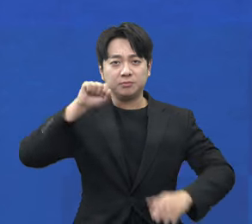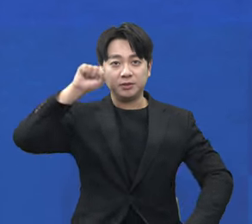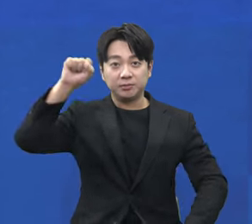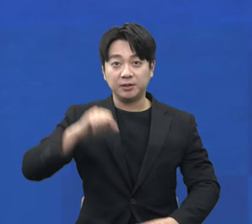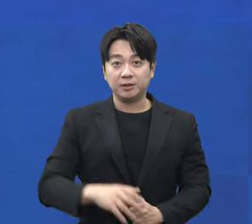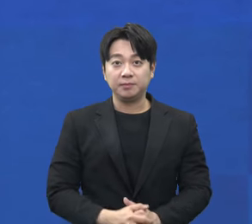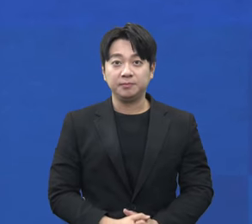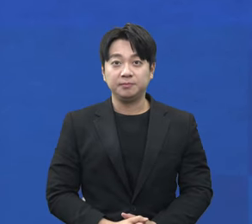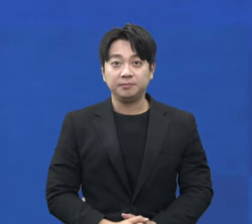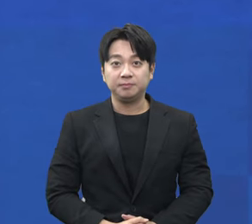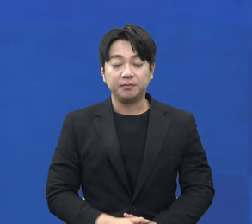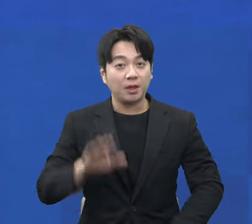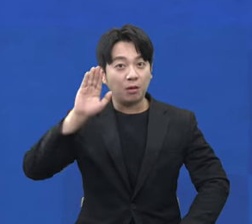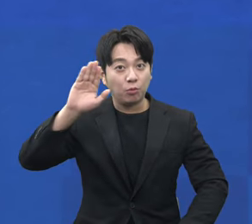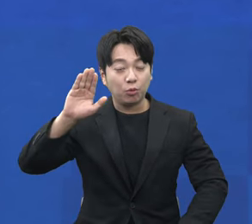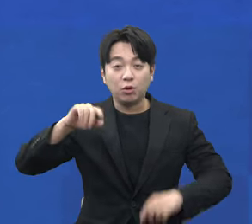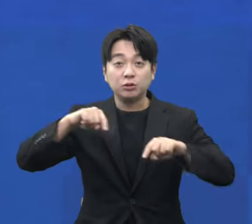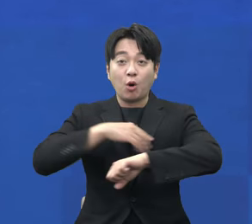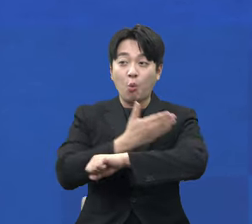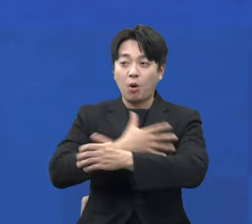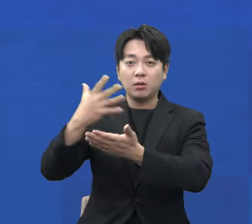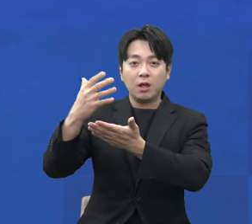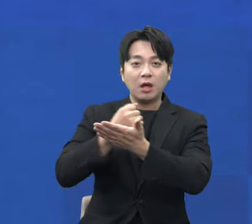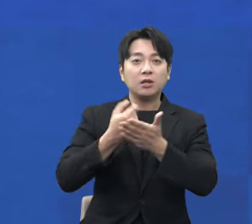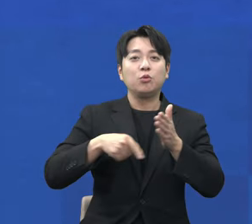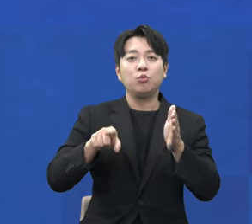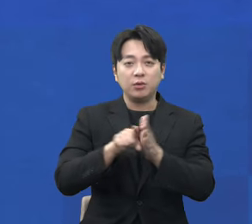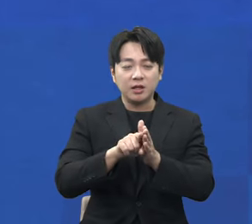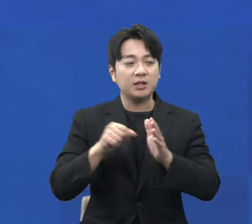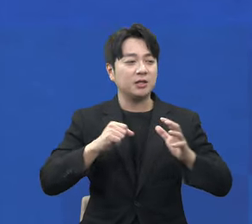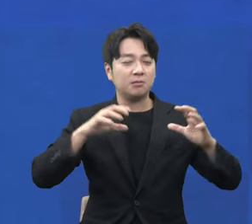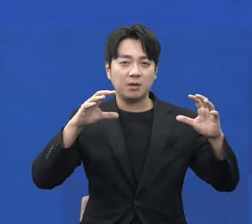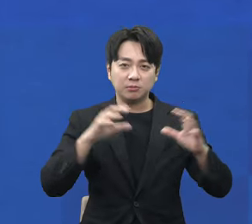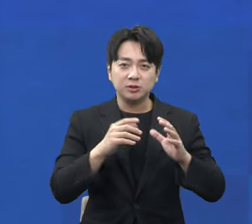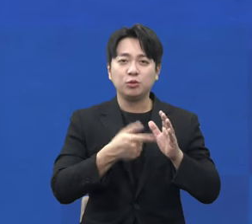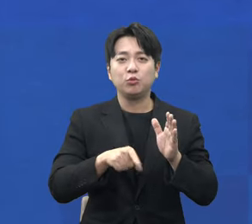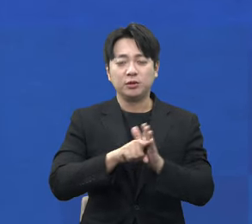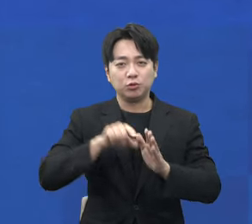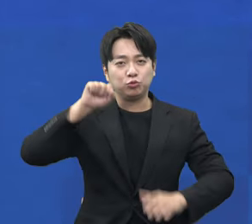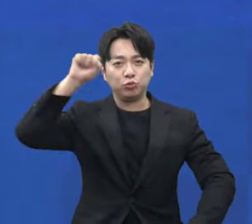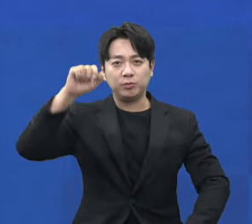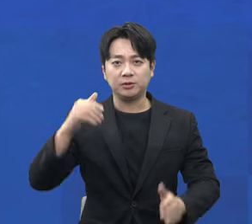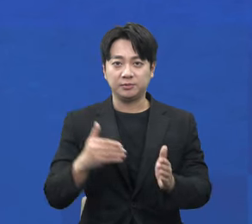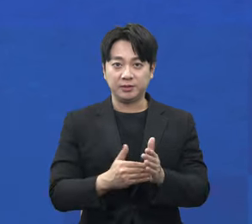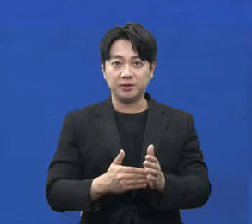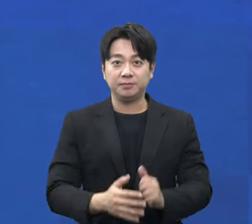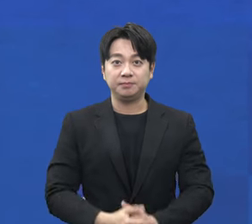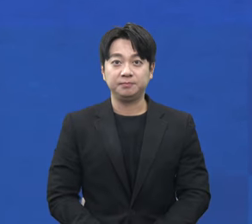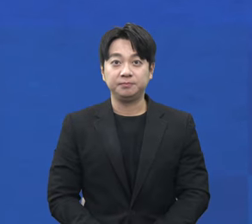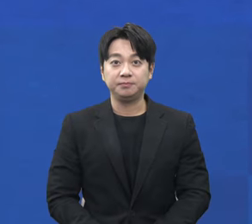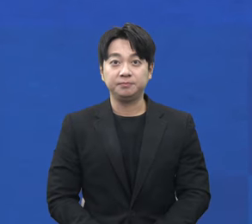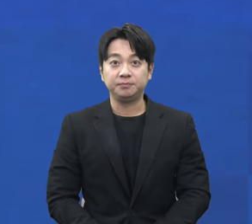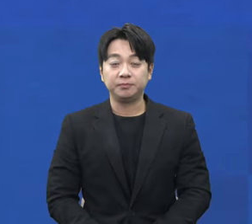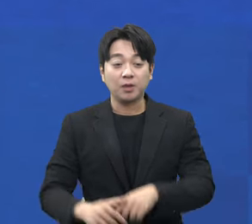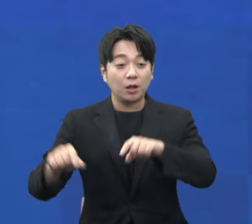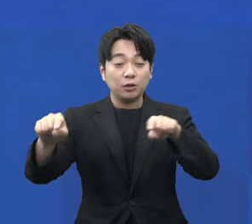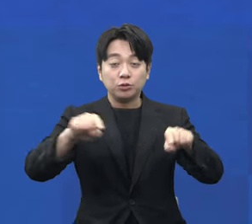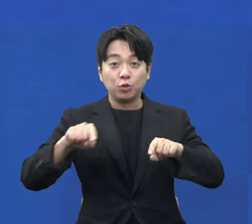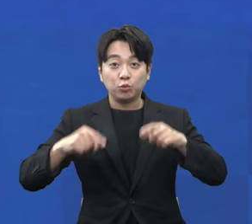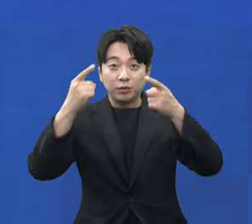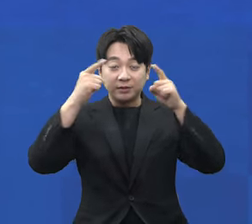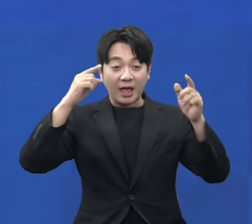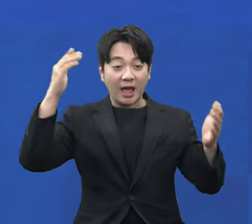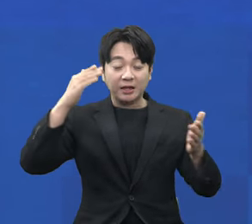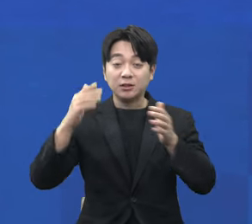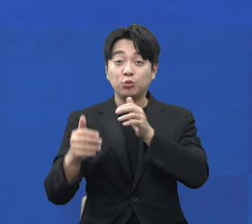사기 민주정부를 만들기 위해 나왔습니다 건가 만들어나갈 전국대학생 위원회는 당에